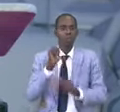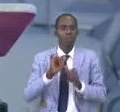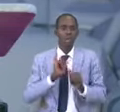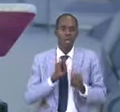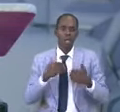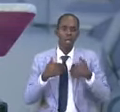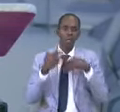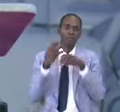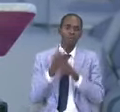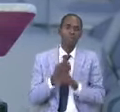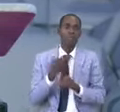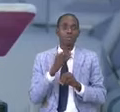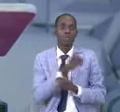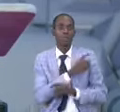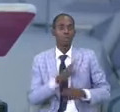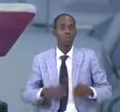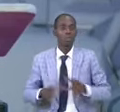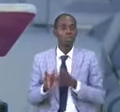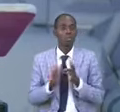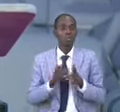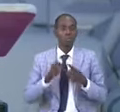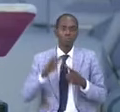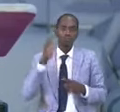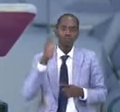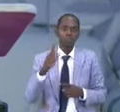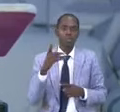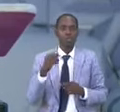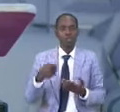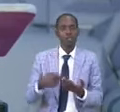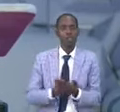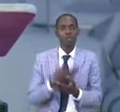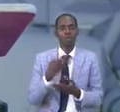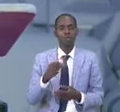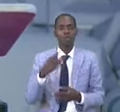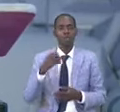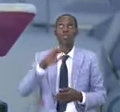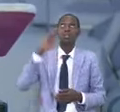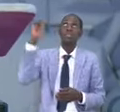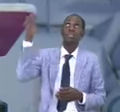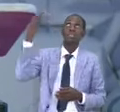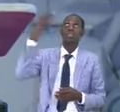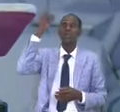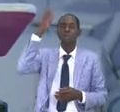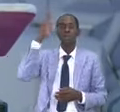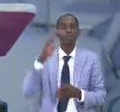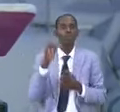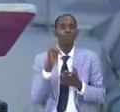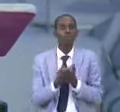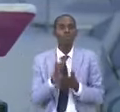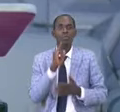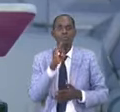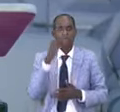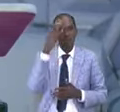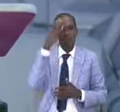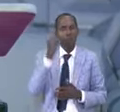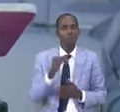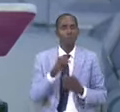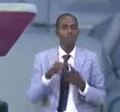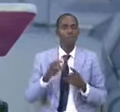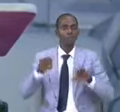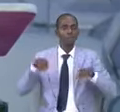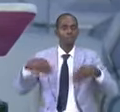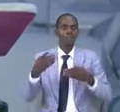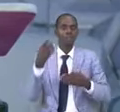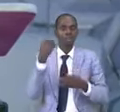bonne nouvelle de la grâce de Dieu voilà pourquoi quand il a reçu la prophétie qu'on